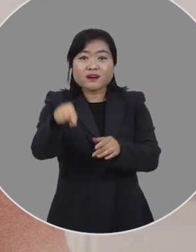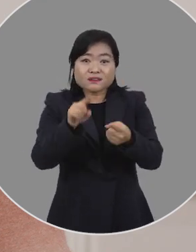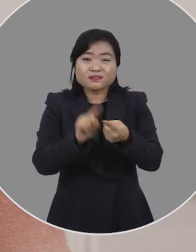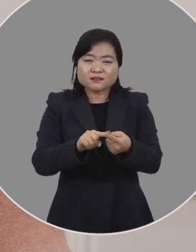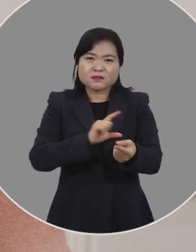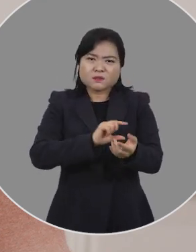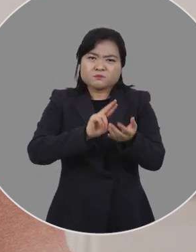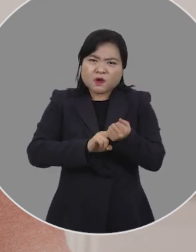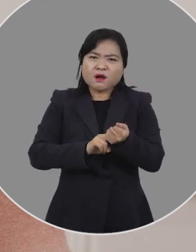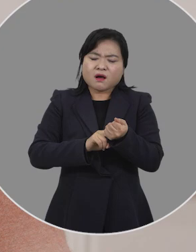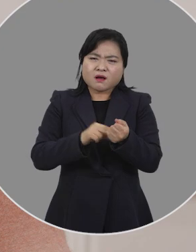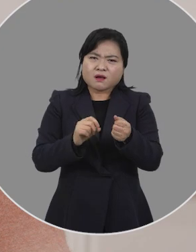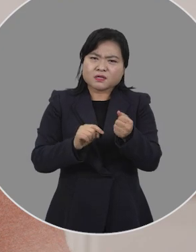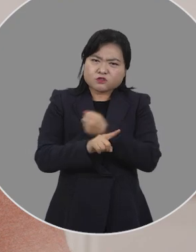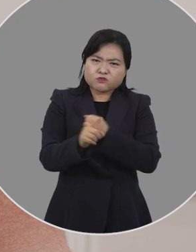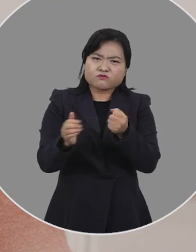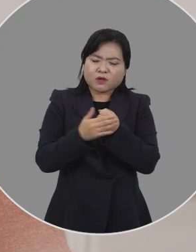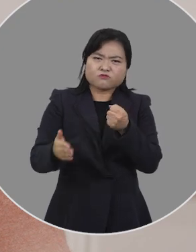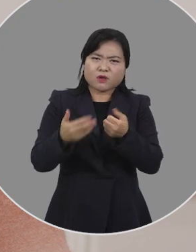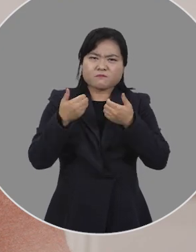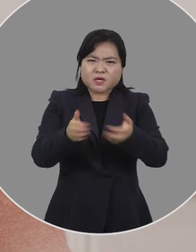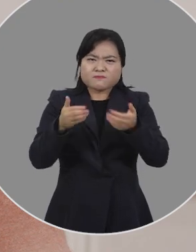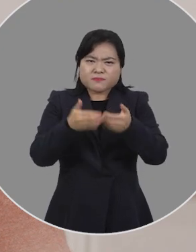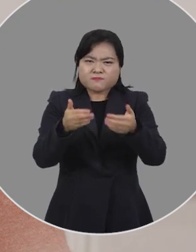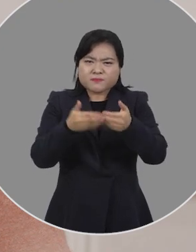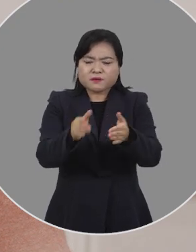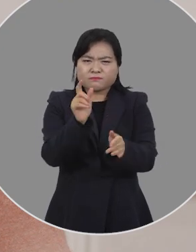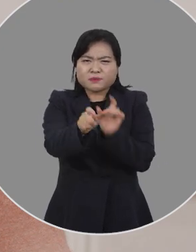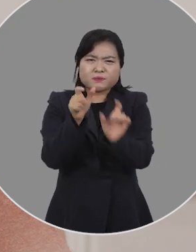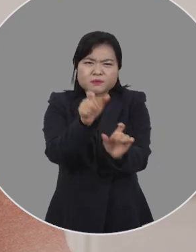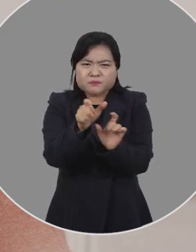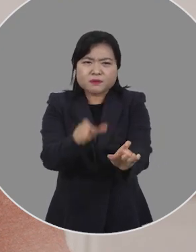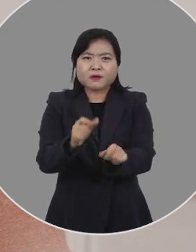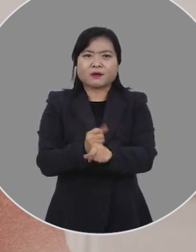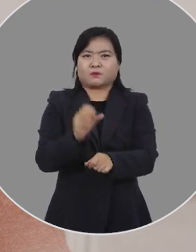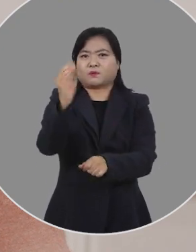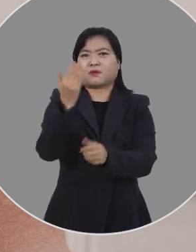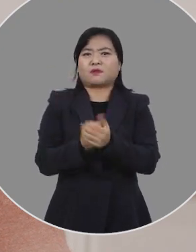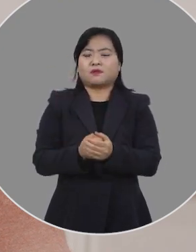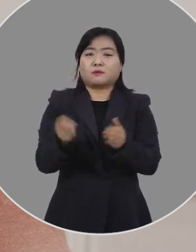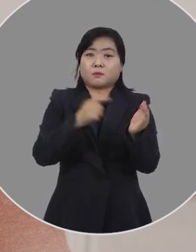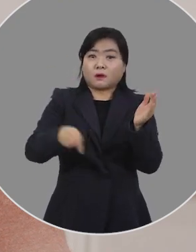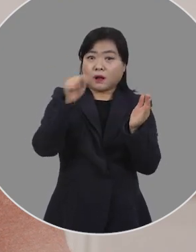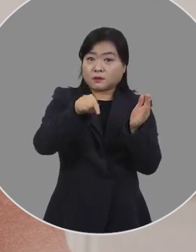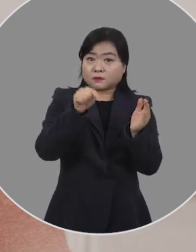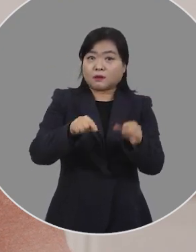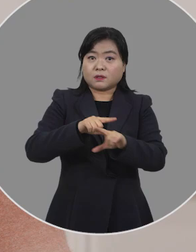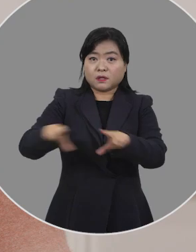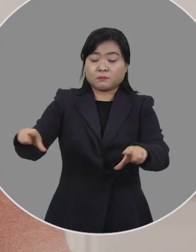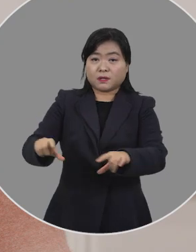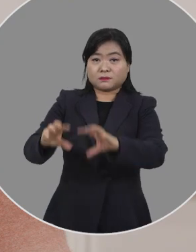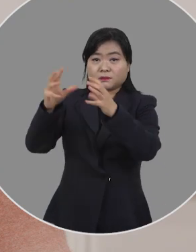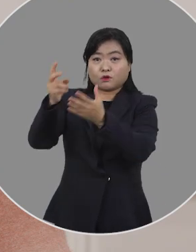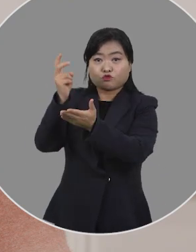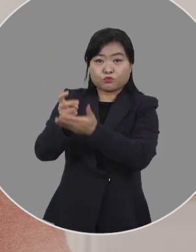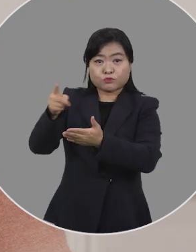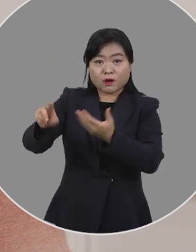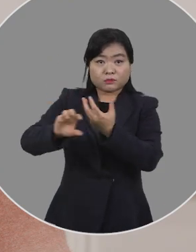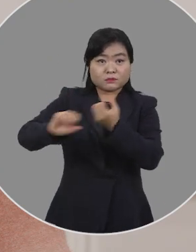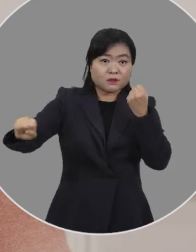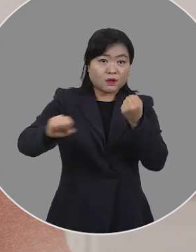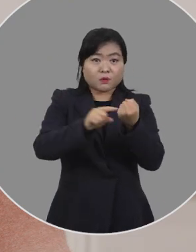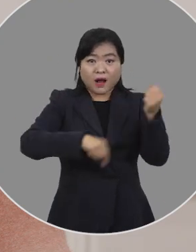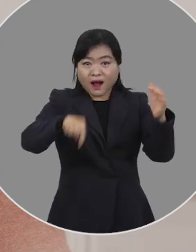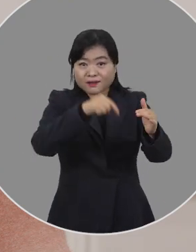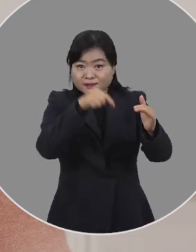그런 말들을 거리낌 없이 하게 되는 거고 그 안에서 마치 이 일반적인 세상의 규범하고는 구분이